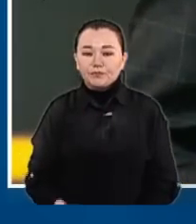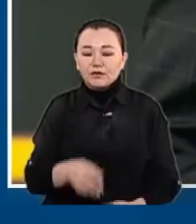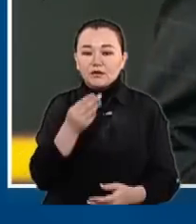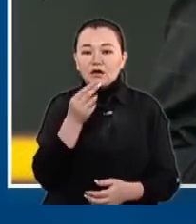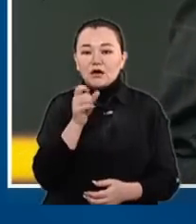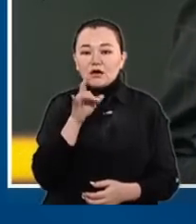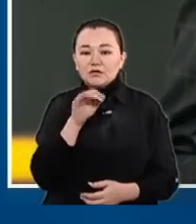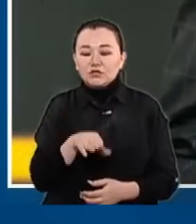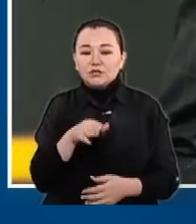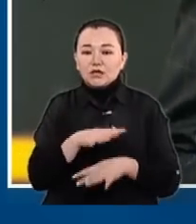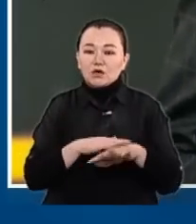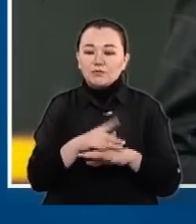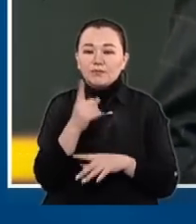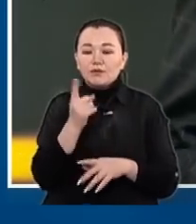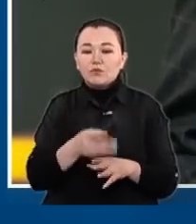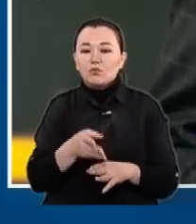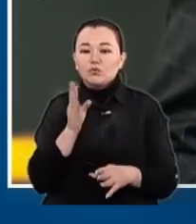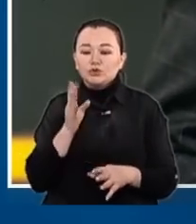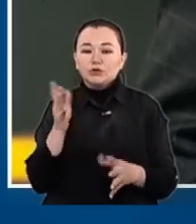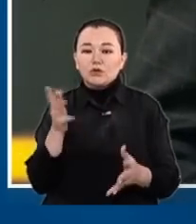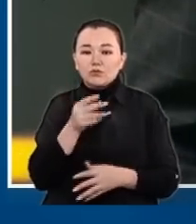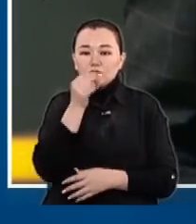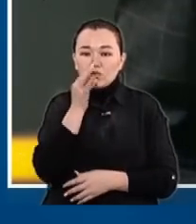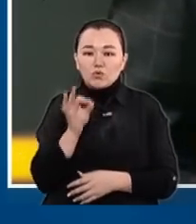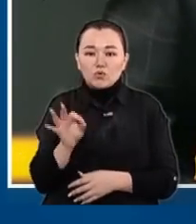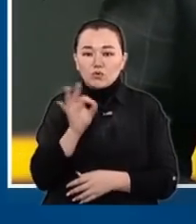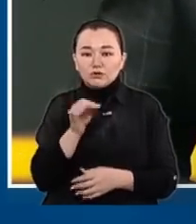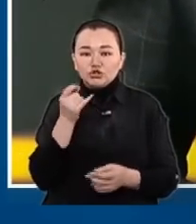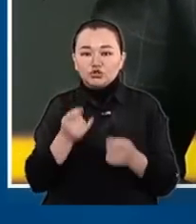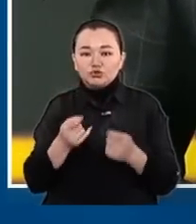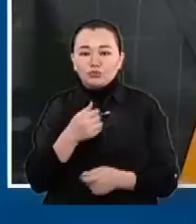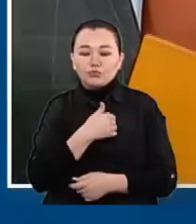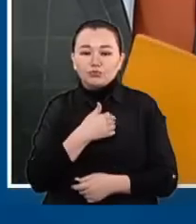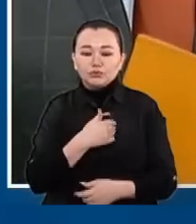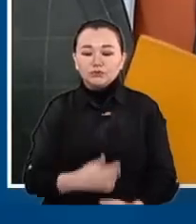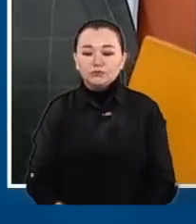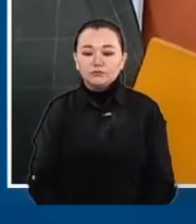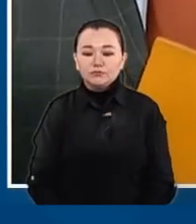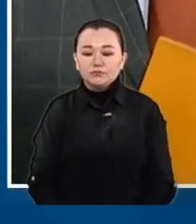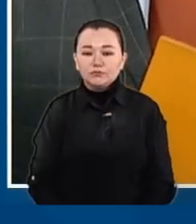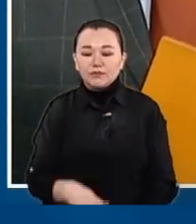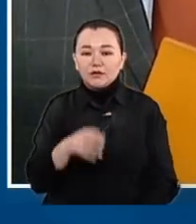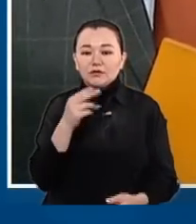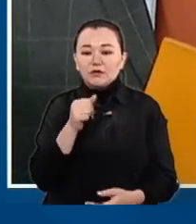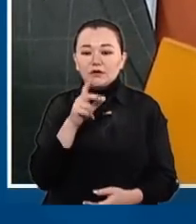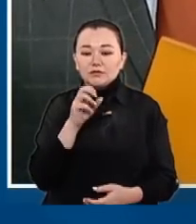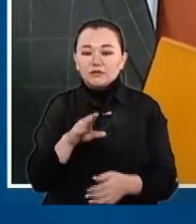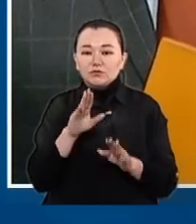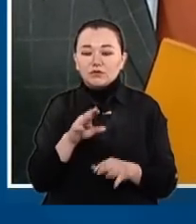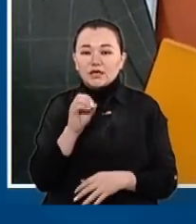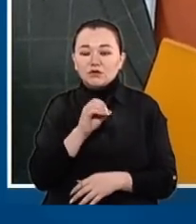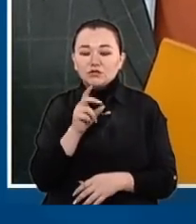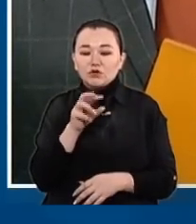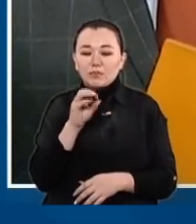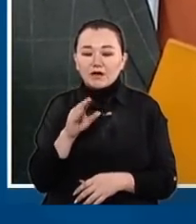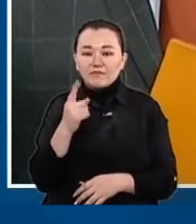Аршат, ал халық бірінші кезекте қандай азық-түліктердің арзандағанын қалайды? Ия, асыл тек Ерлан Жамаубаев